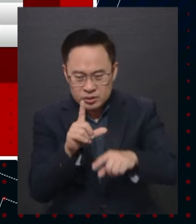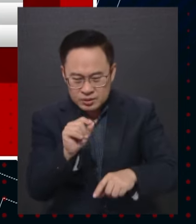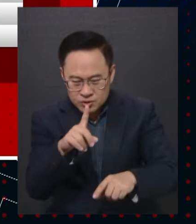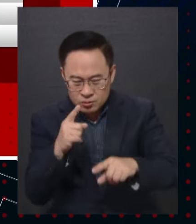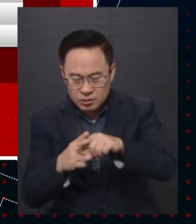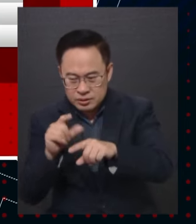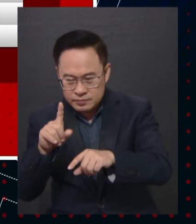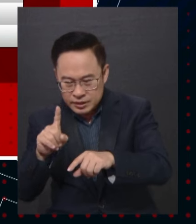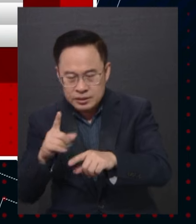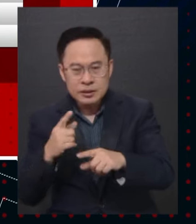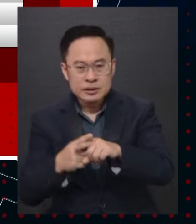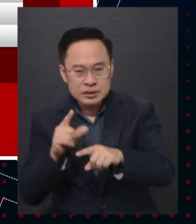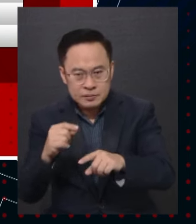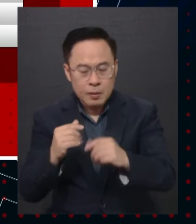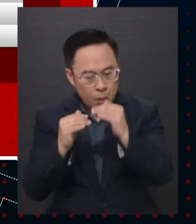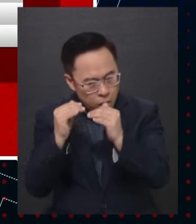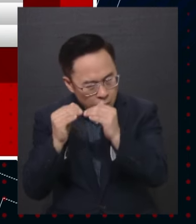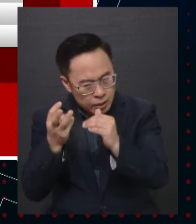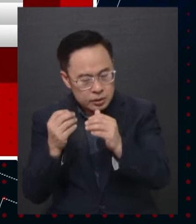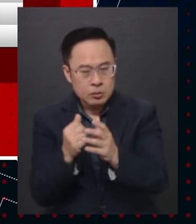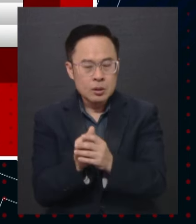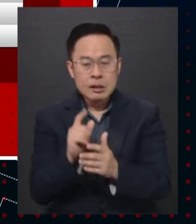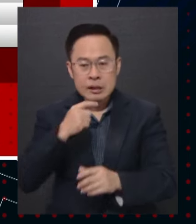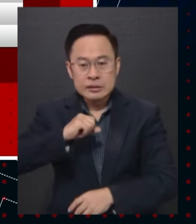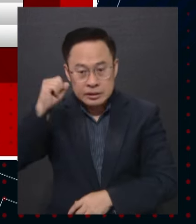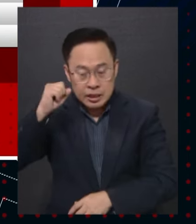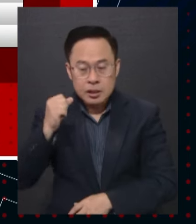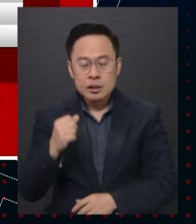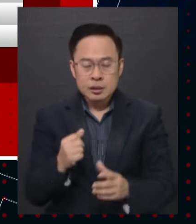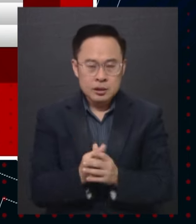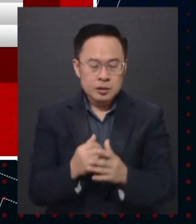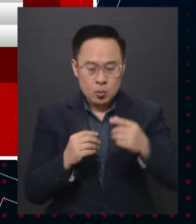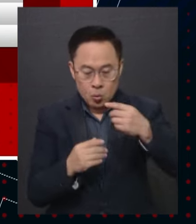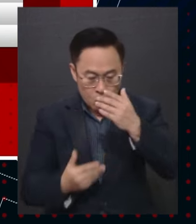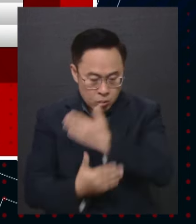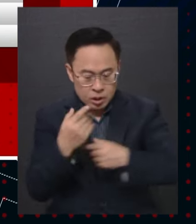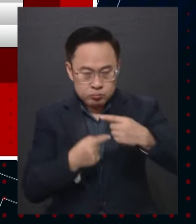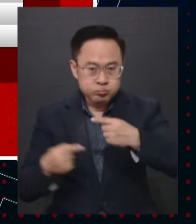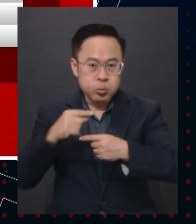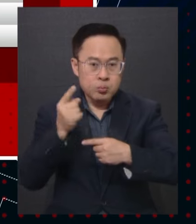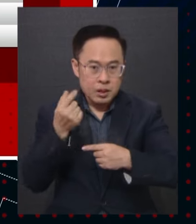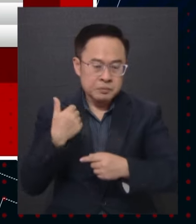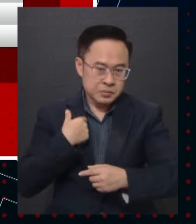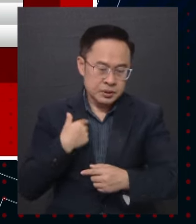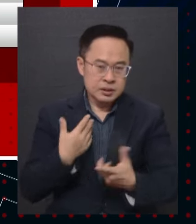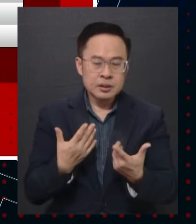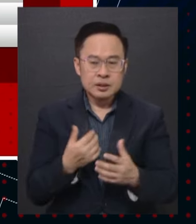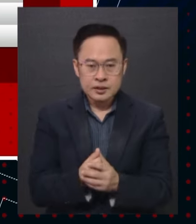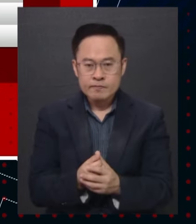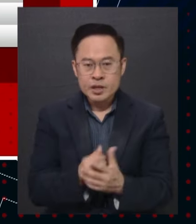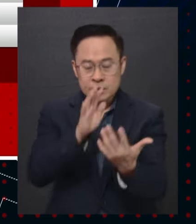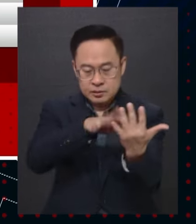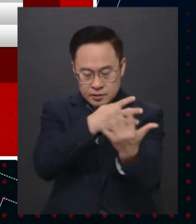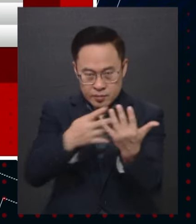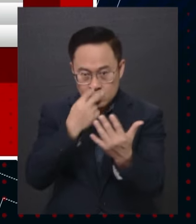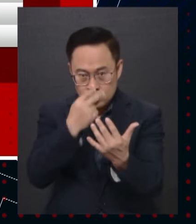ได้อยู่นะ ครับคือไทยลีกเนี่ยแม้ว่าณตอนนี้ตารางคะแนนจะวัดจากลูกได้เสียก็จริงแต่สุดท้ายในอันดับในตารางเนี่ยเขาจะวั